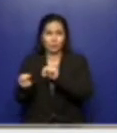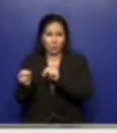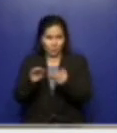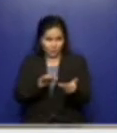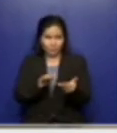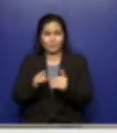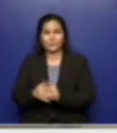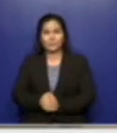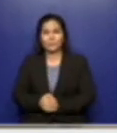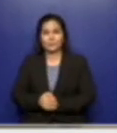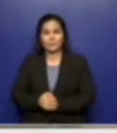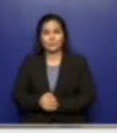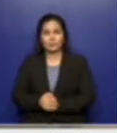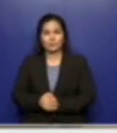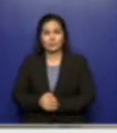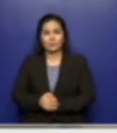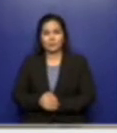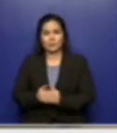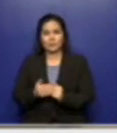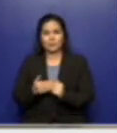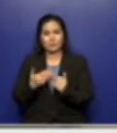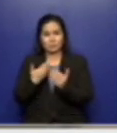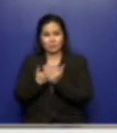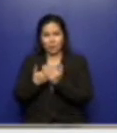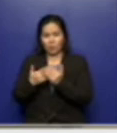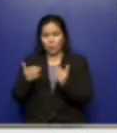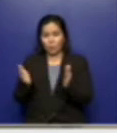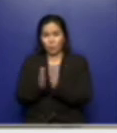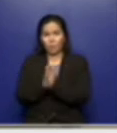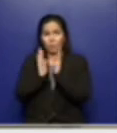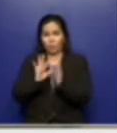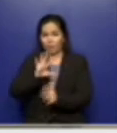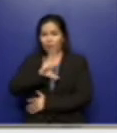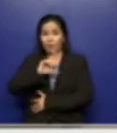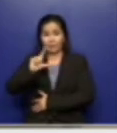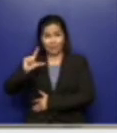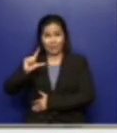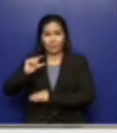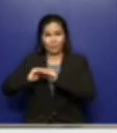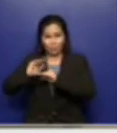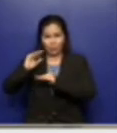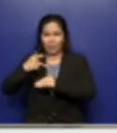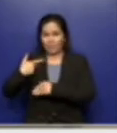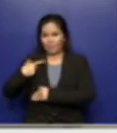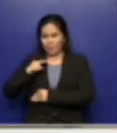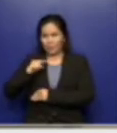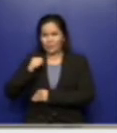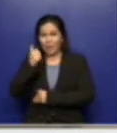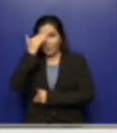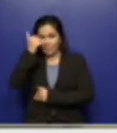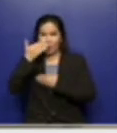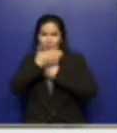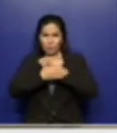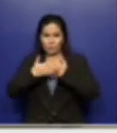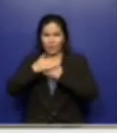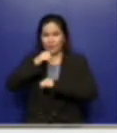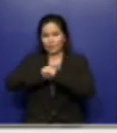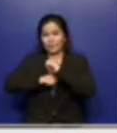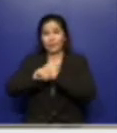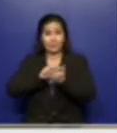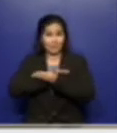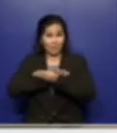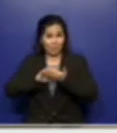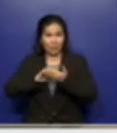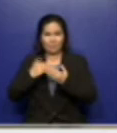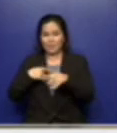ครับทั้งหมด5ล้านกว่าคนที่จะได้รับประโยชน์จากอานิสงส์จากรถไฟเส้นนี้ผ่าน70